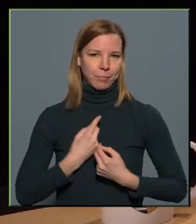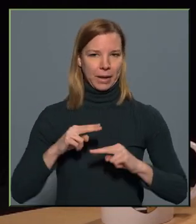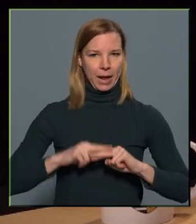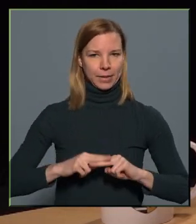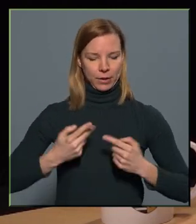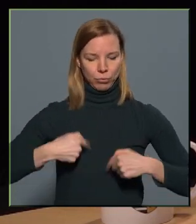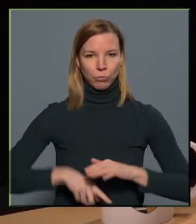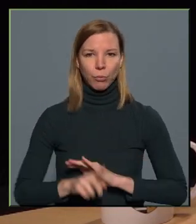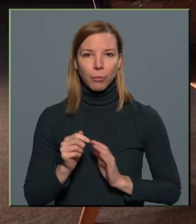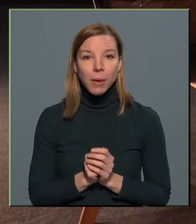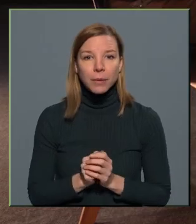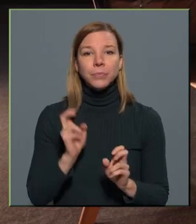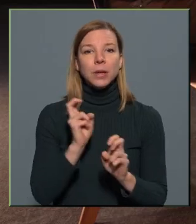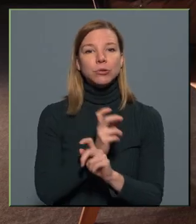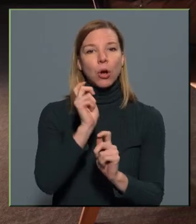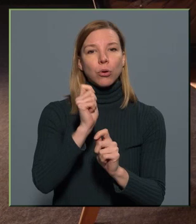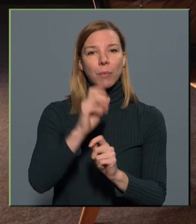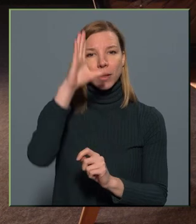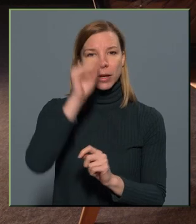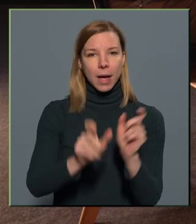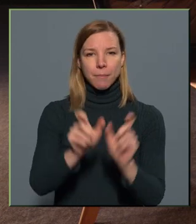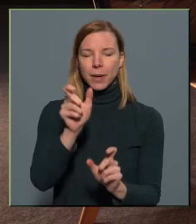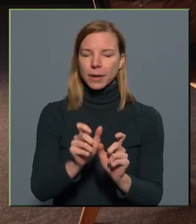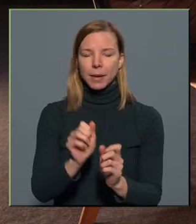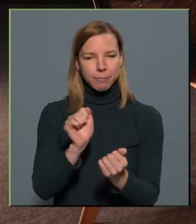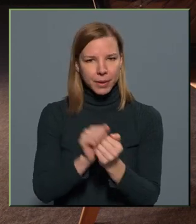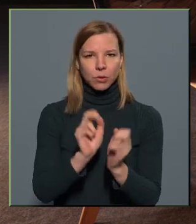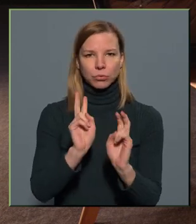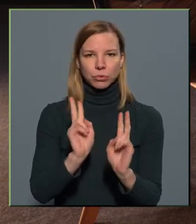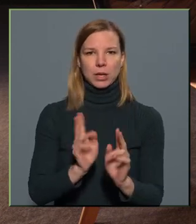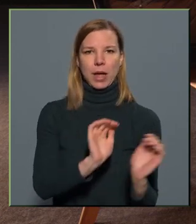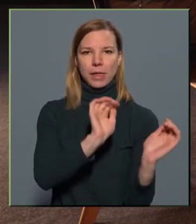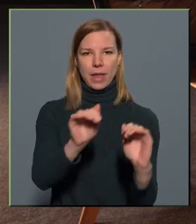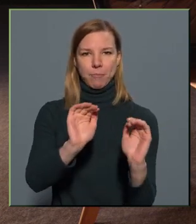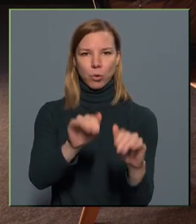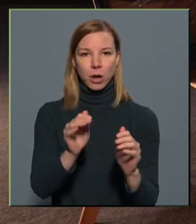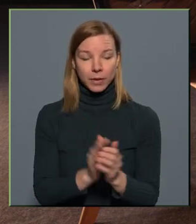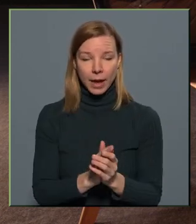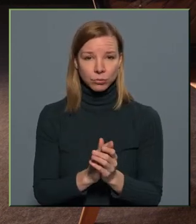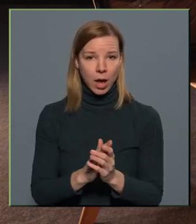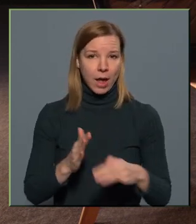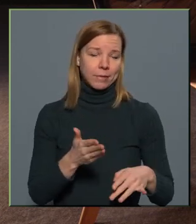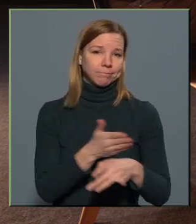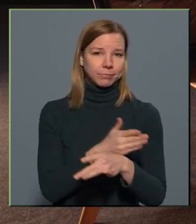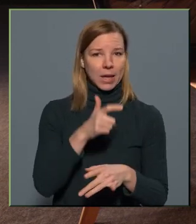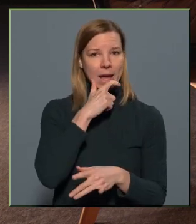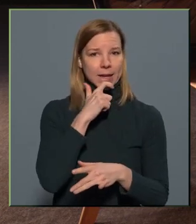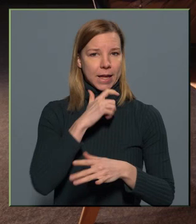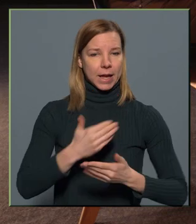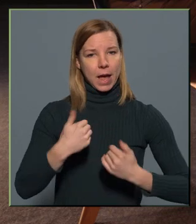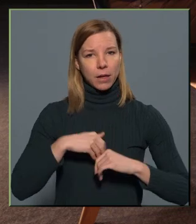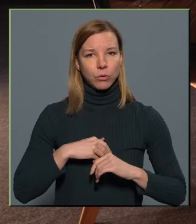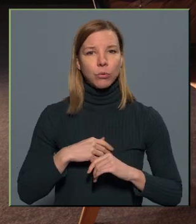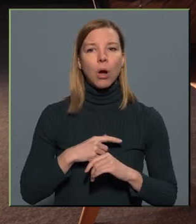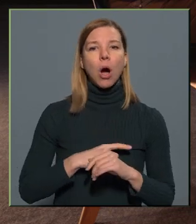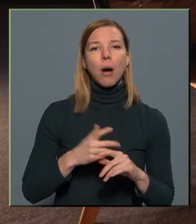emberek egy jó része biztos, hogy támogatásra szorul. Ez érzékelhető volt akkor is, amikor érkeztek az